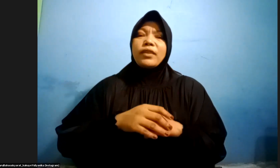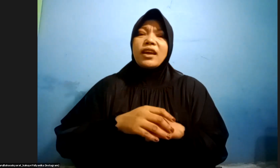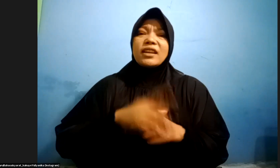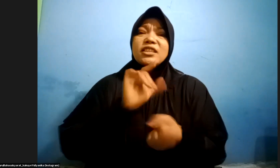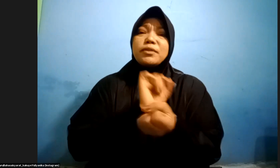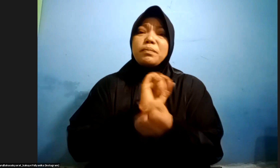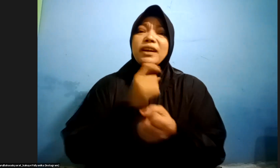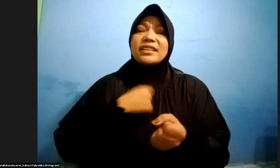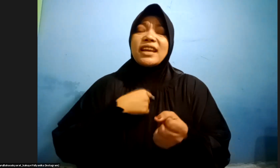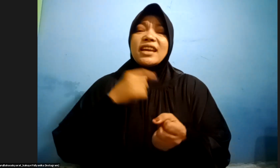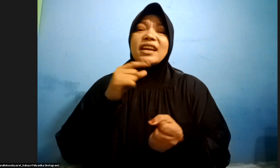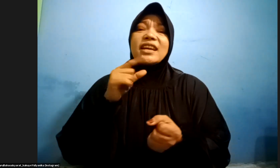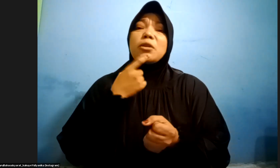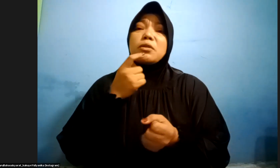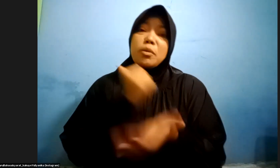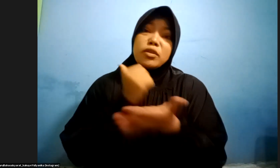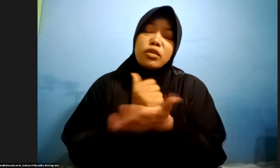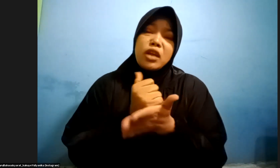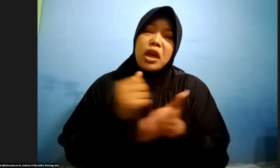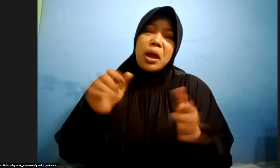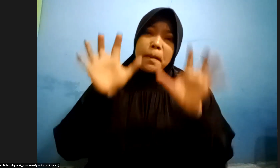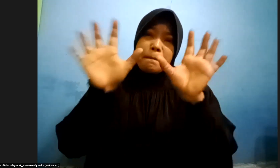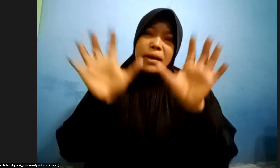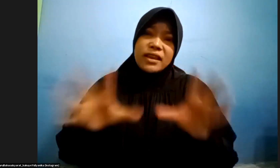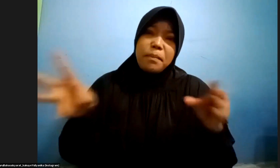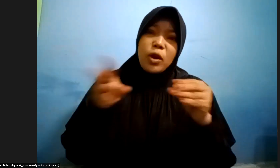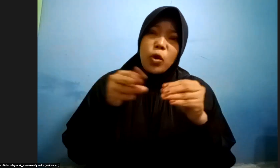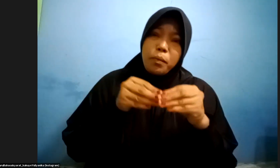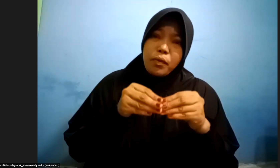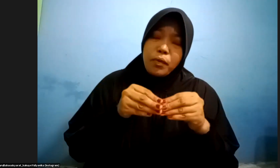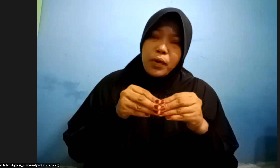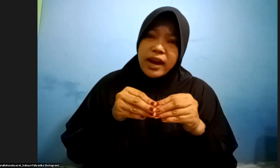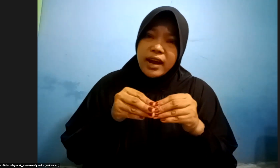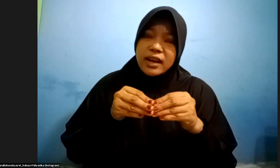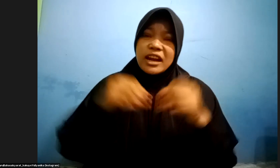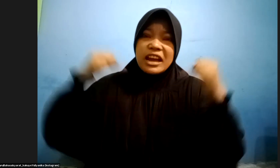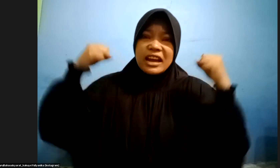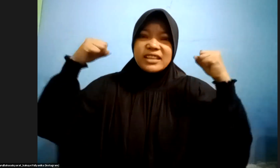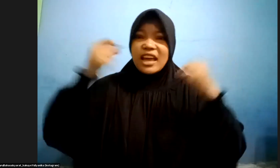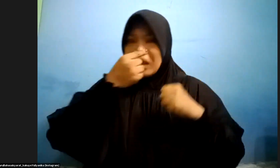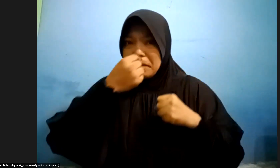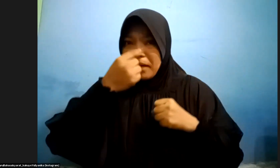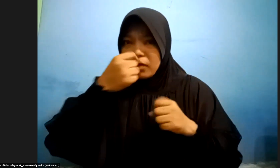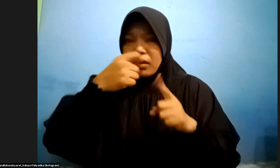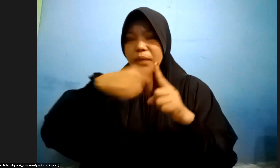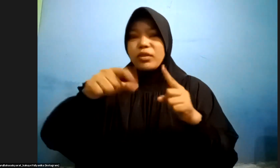banyak berhubungan dengan di sini Kota Bandung ya, Dinas Kesehatan Kota Bandung, kabupaten kota se-Jawa Barat, se-Indonesia.